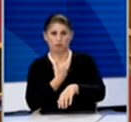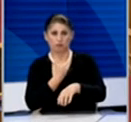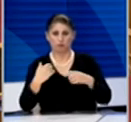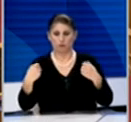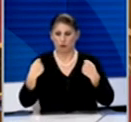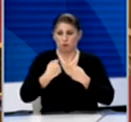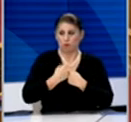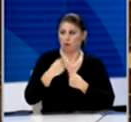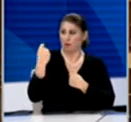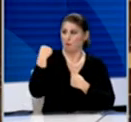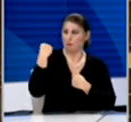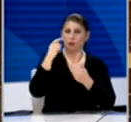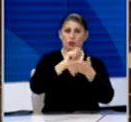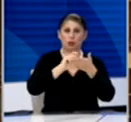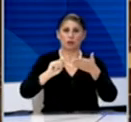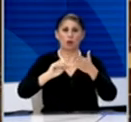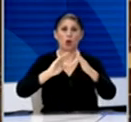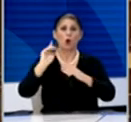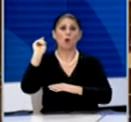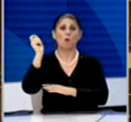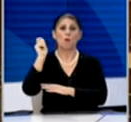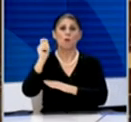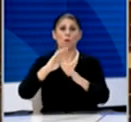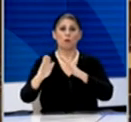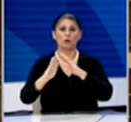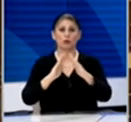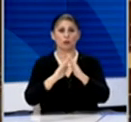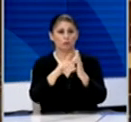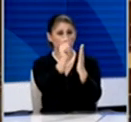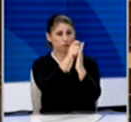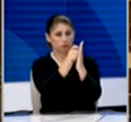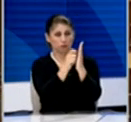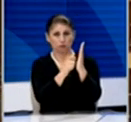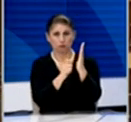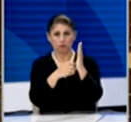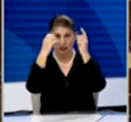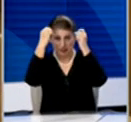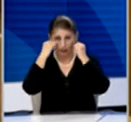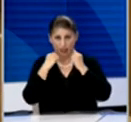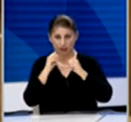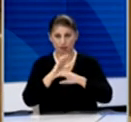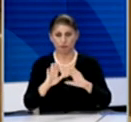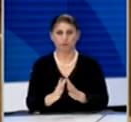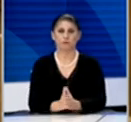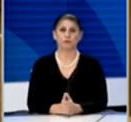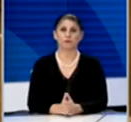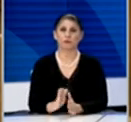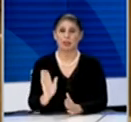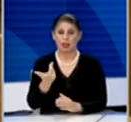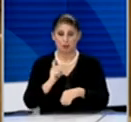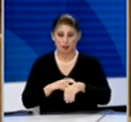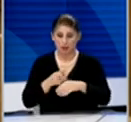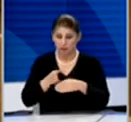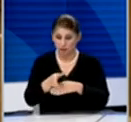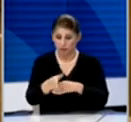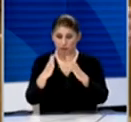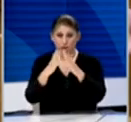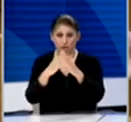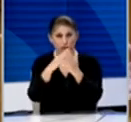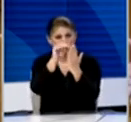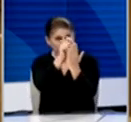μπουφάν πίσω γράφανε πολιτική προστασία και κάναν καταγραφή των ζημιών κάποια στιγμή έφτασαν σε ένα σπίτι μπήκανε